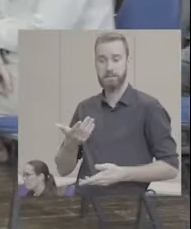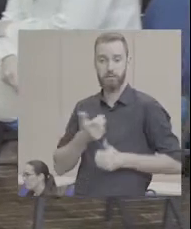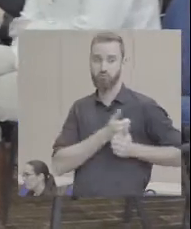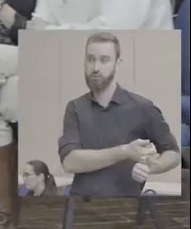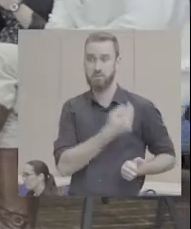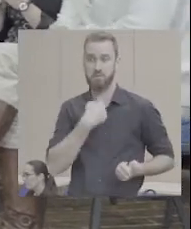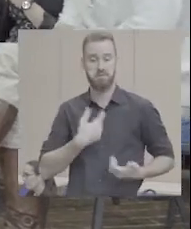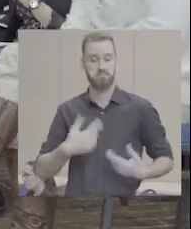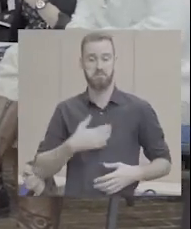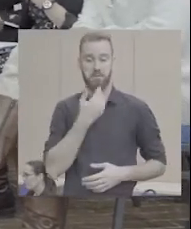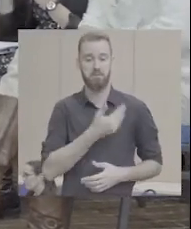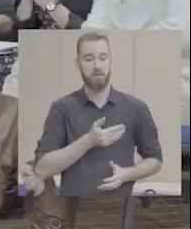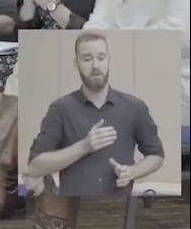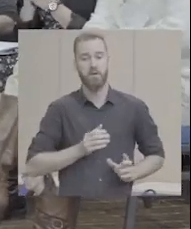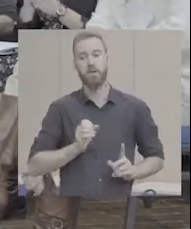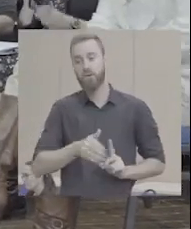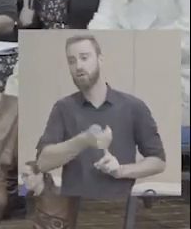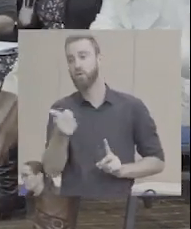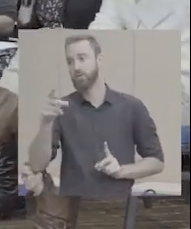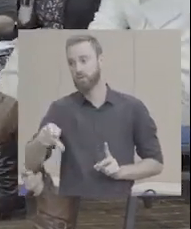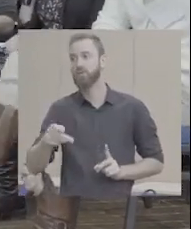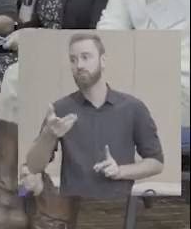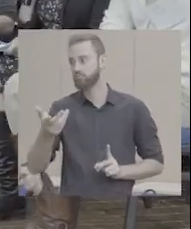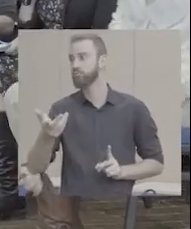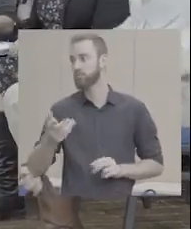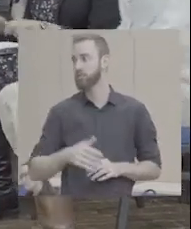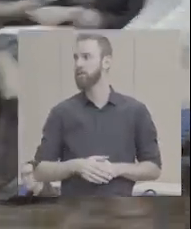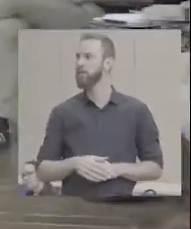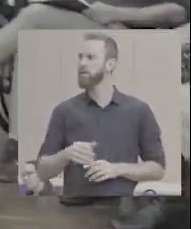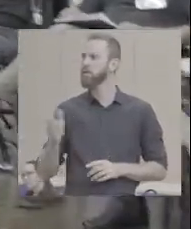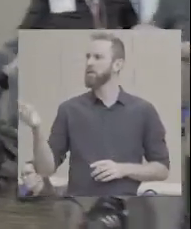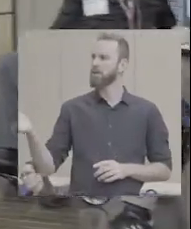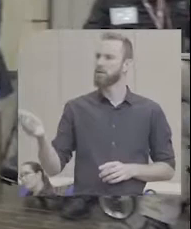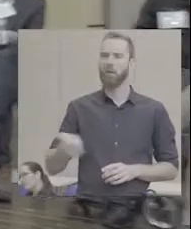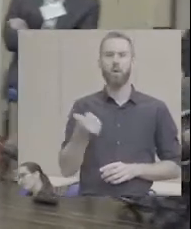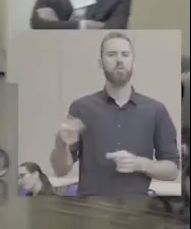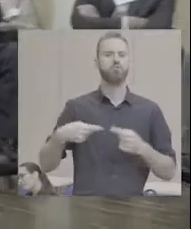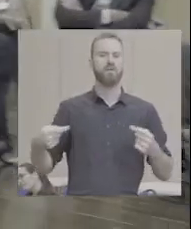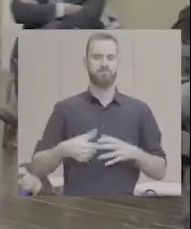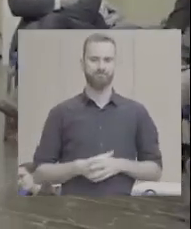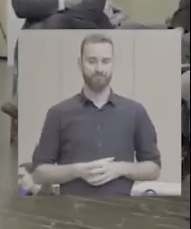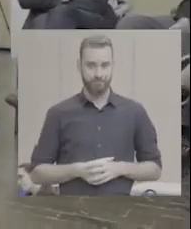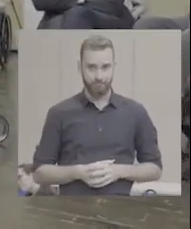On va suivre et je voulais laisser la chance. La chance à... Oui, tout à fait, tout à fait. Donc, nous changeons de sujet.